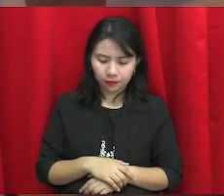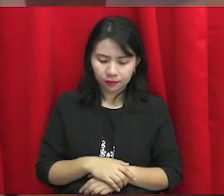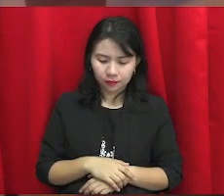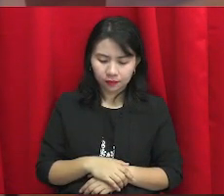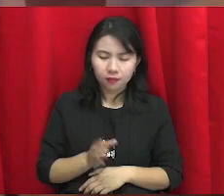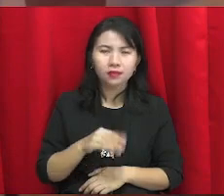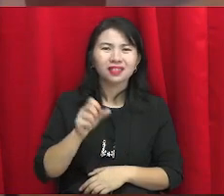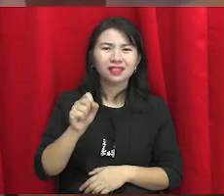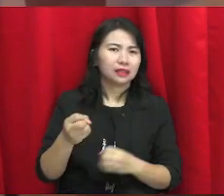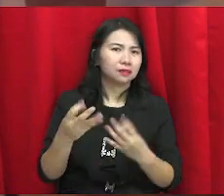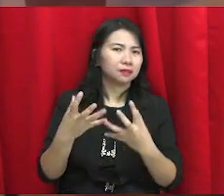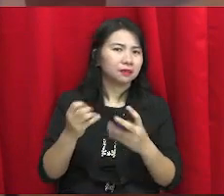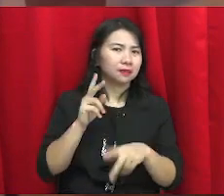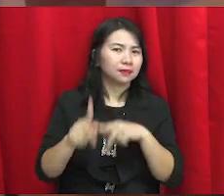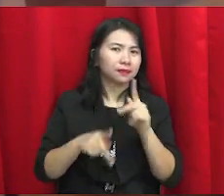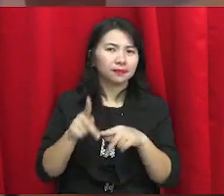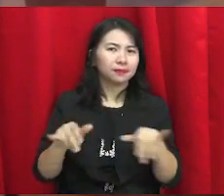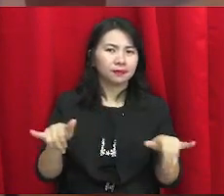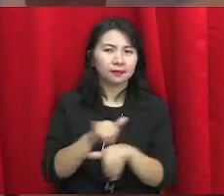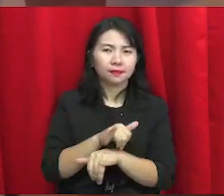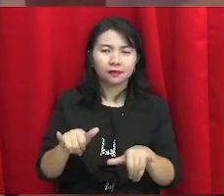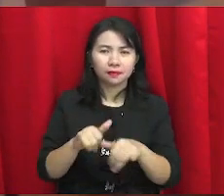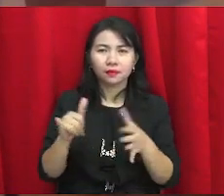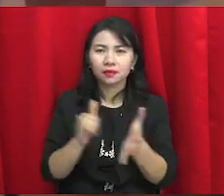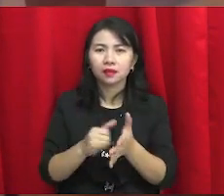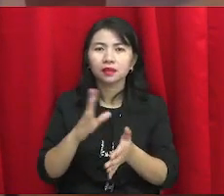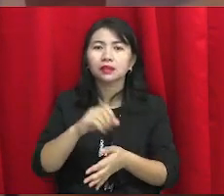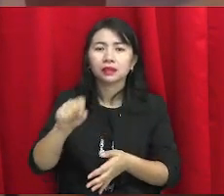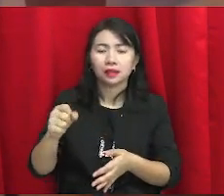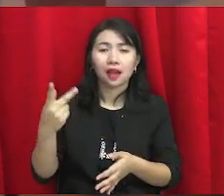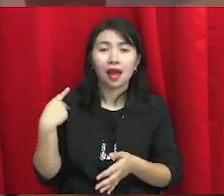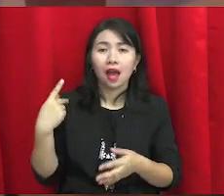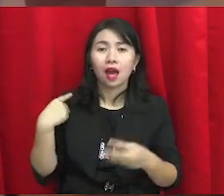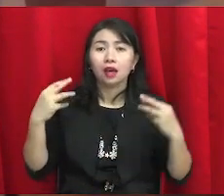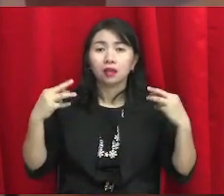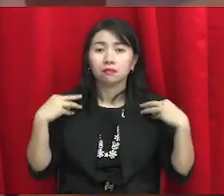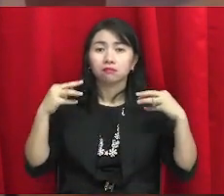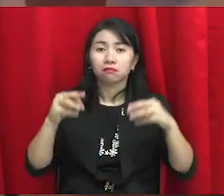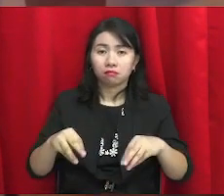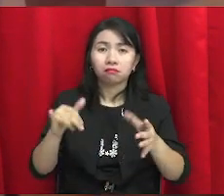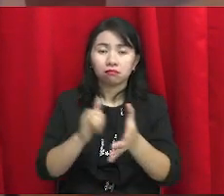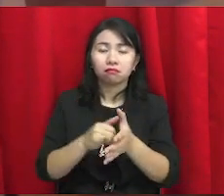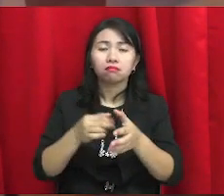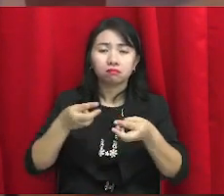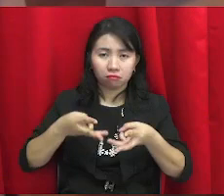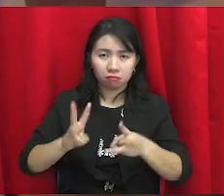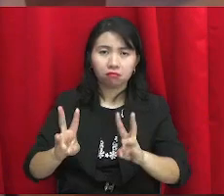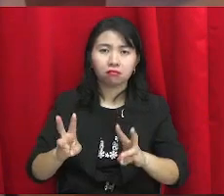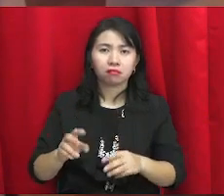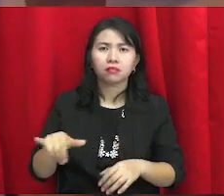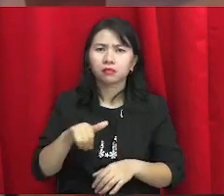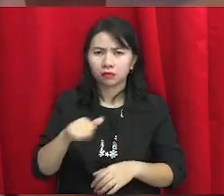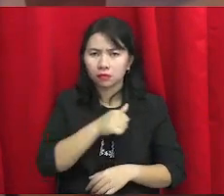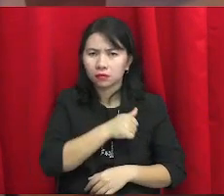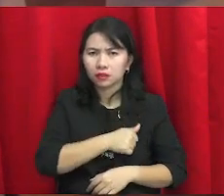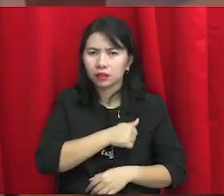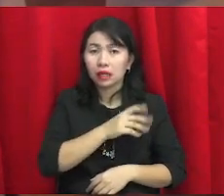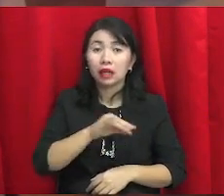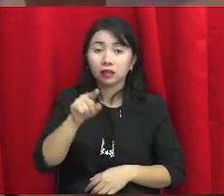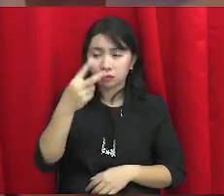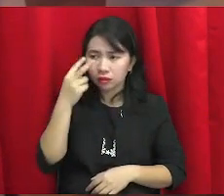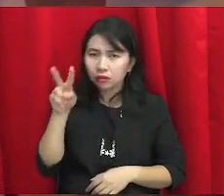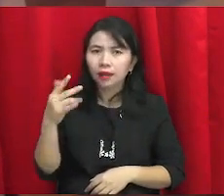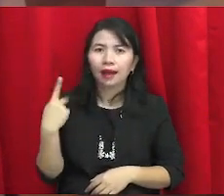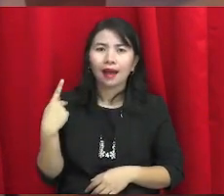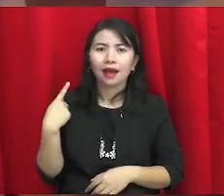Napakaraming tao dyan na ganyan. Napakaraming miyembro natin na ganyan. That's right. Nakita nyo naman mga kapatid, may